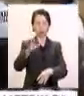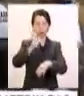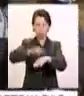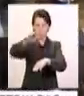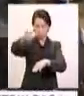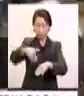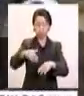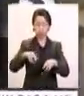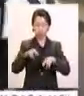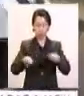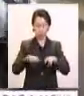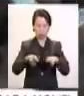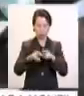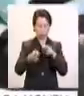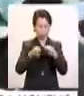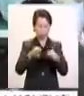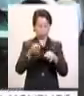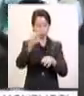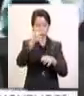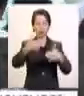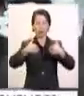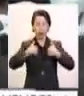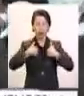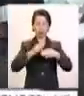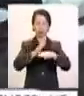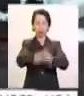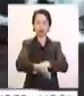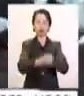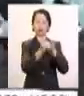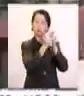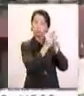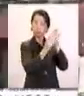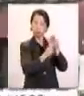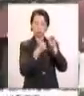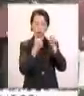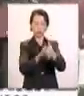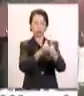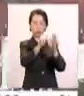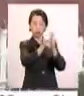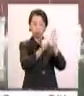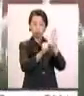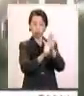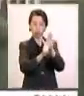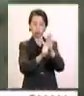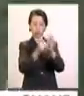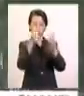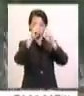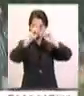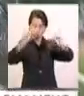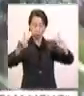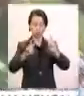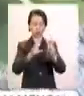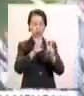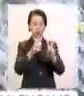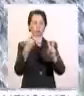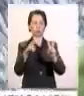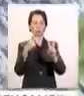dan dirakam keterangan mereka berikutan terdapat pelanggaran undang-undang mengikut Akta Perhimpunan Aman